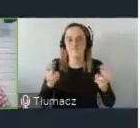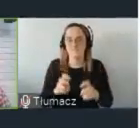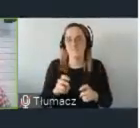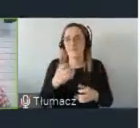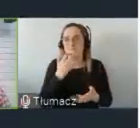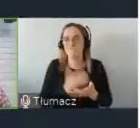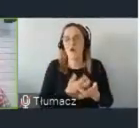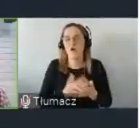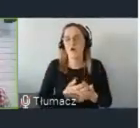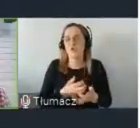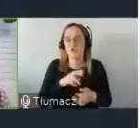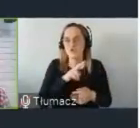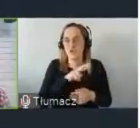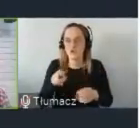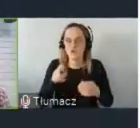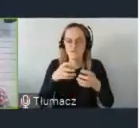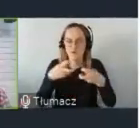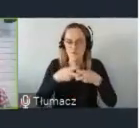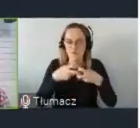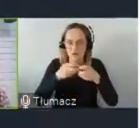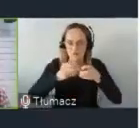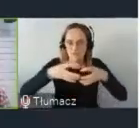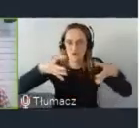wykorzystując rzeczywistość rozszerzoną.